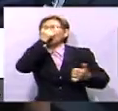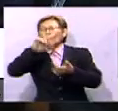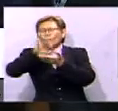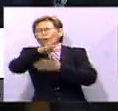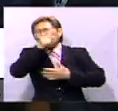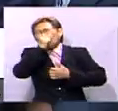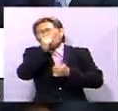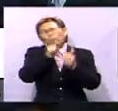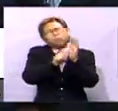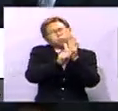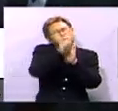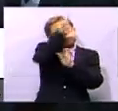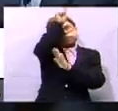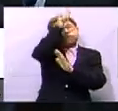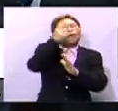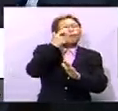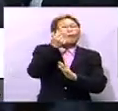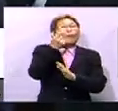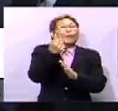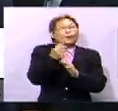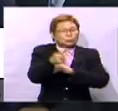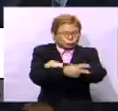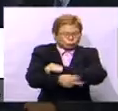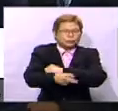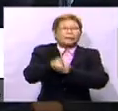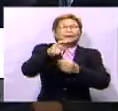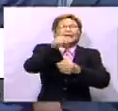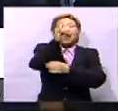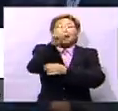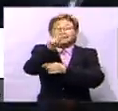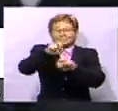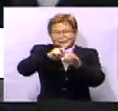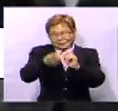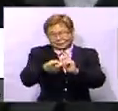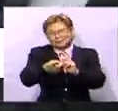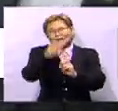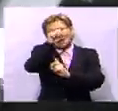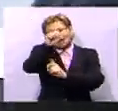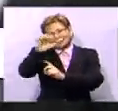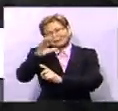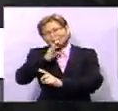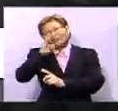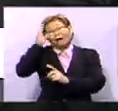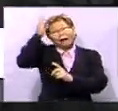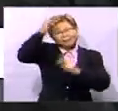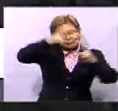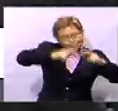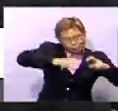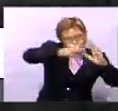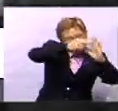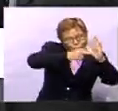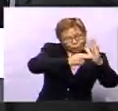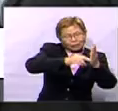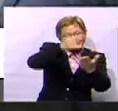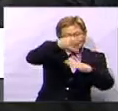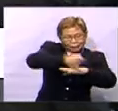pelabur yang tinggi dalam dagangan mata wang kripto dan aset digital. Selain itu, SC juga katanya akan mengkaji semula peraturan dan